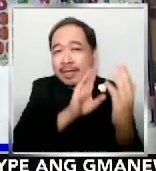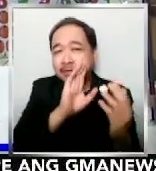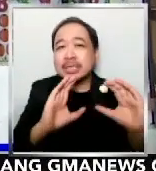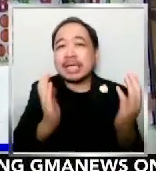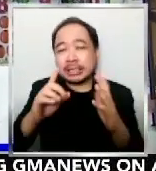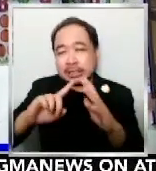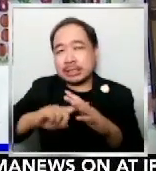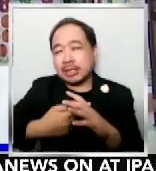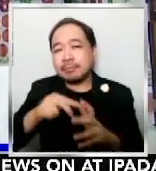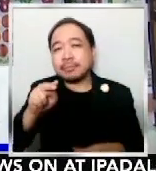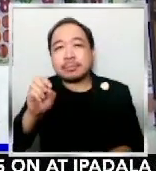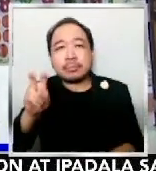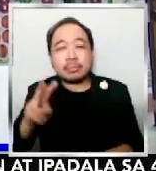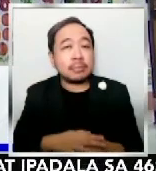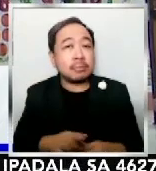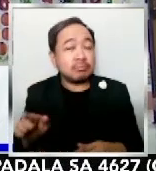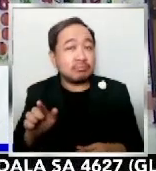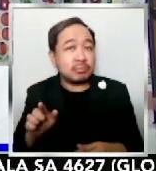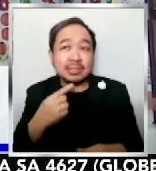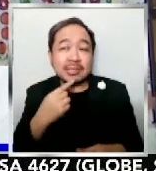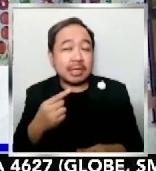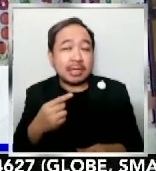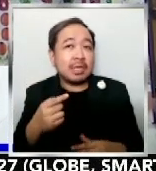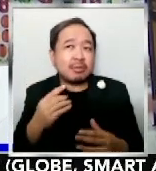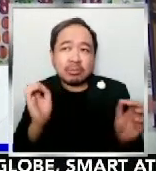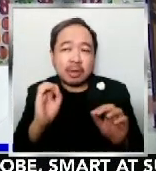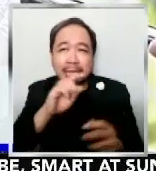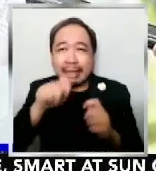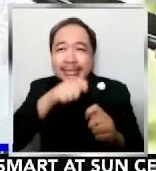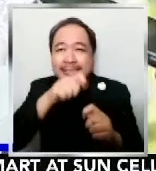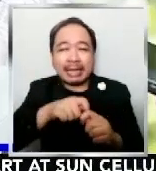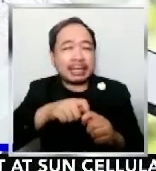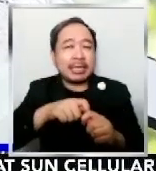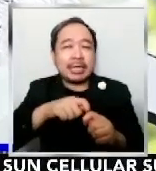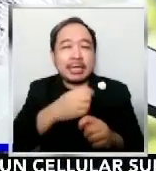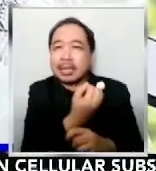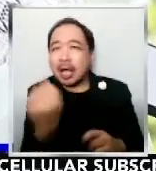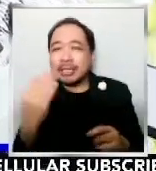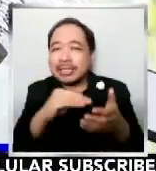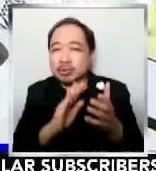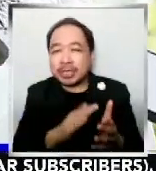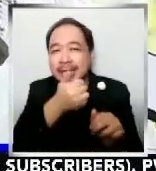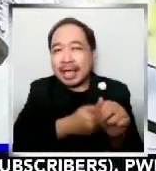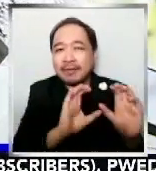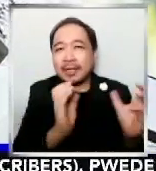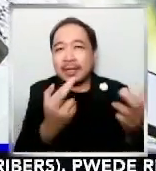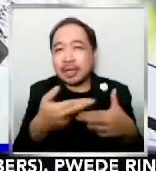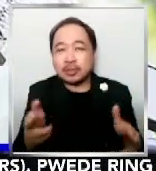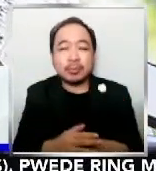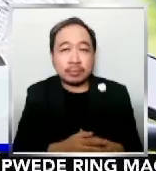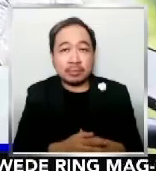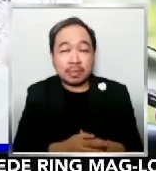Duterte, hindi naman sila nagtakda ng particular na bilang ng estudyante kada classroom. There are no schools na pareho